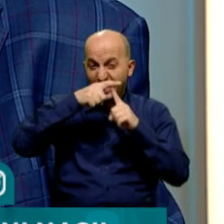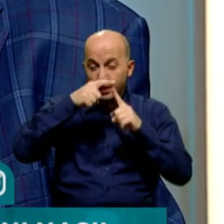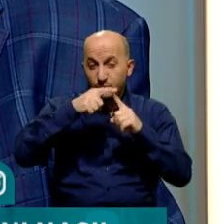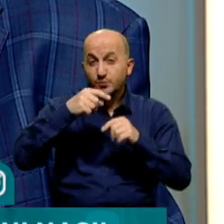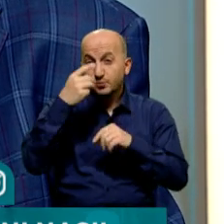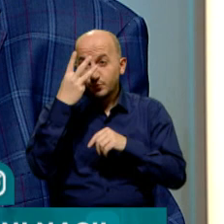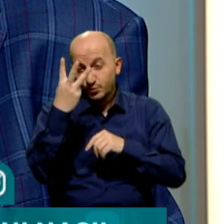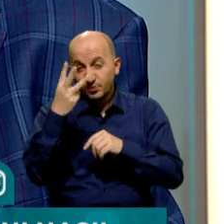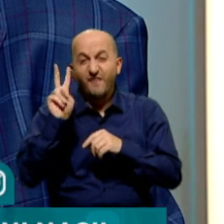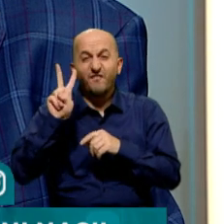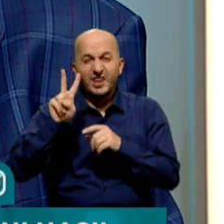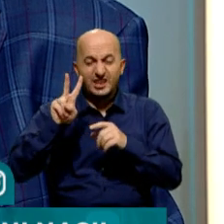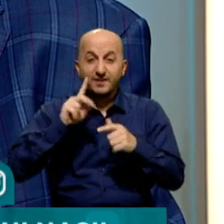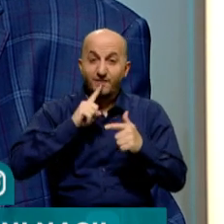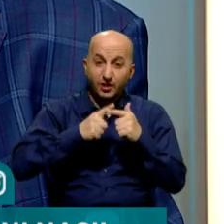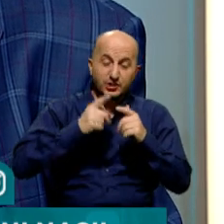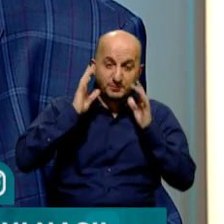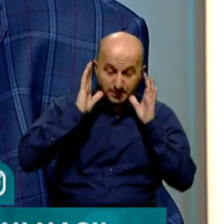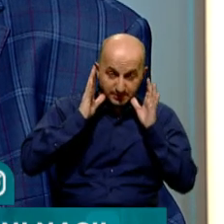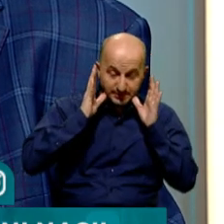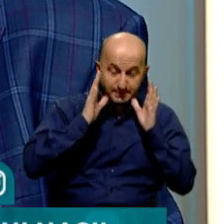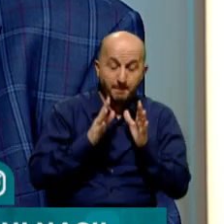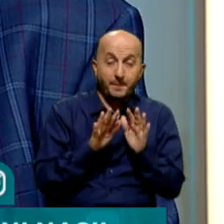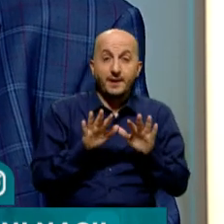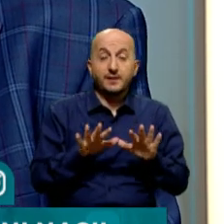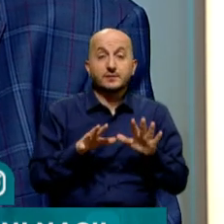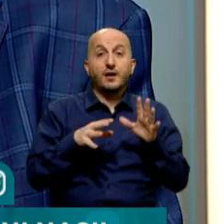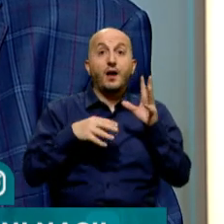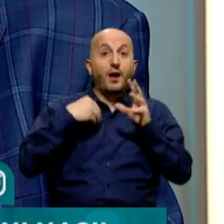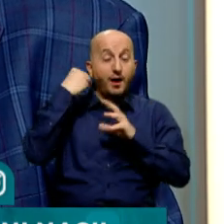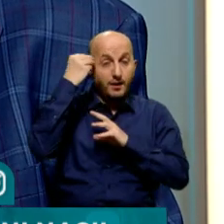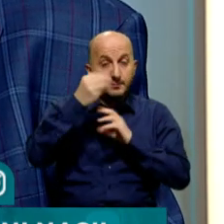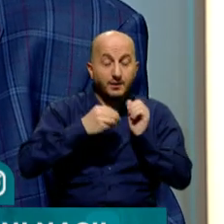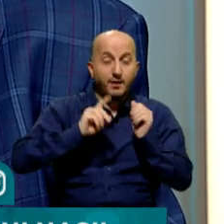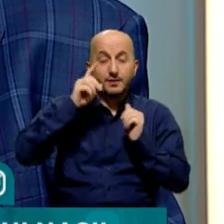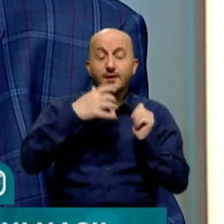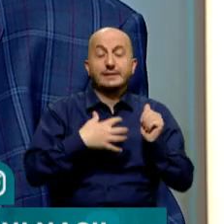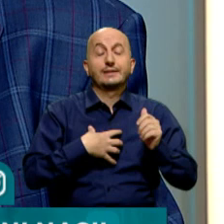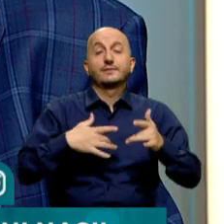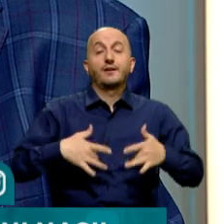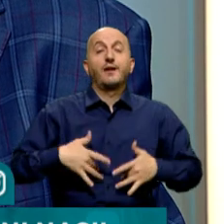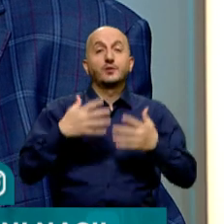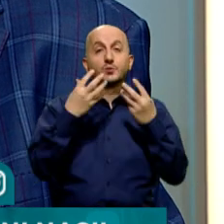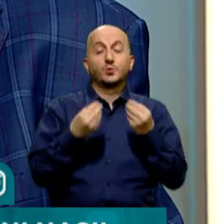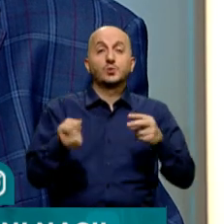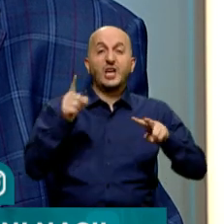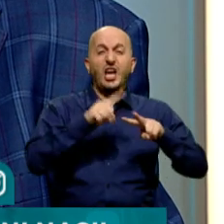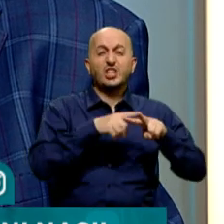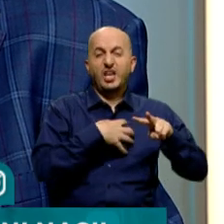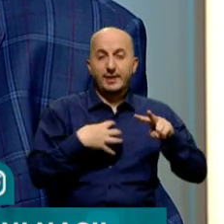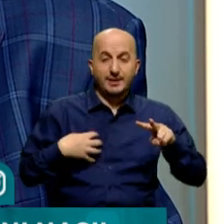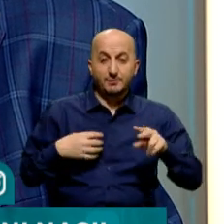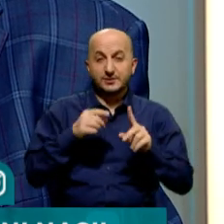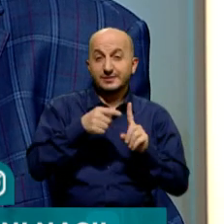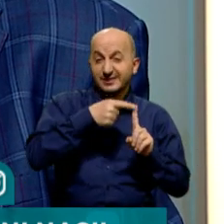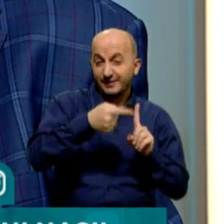vitir. Evet. 3'ü de vitirdir. Ancak ulemamız, Allah kendilerinden razı olsun, Ayşe annemizin bu rivayetinin